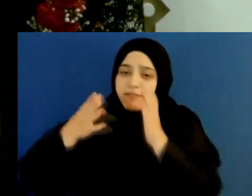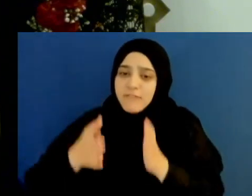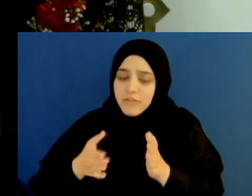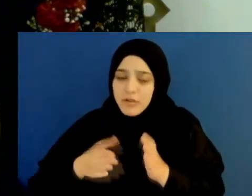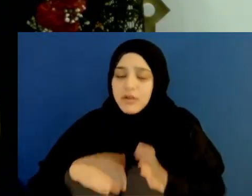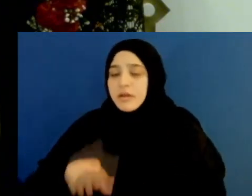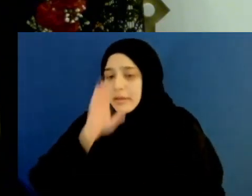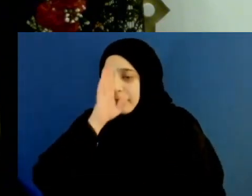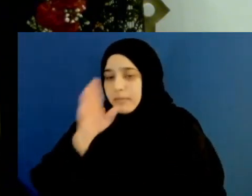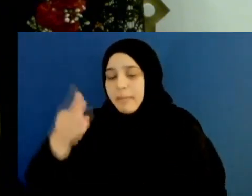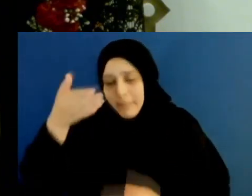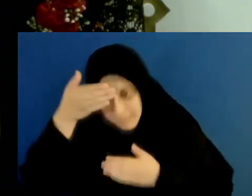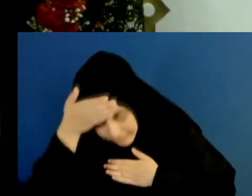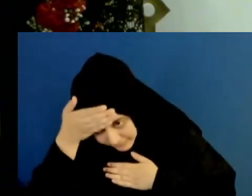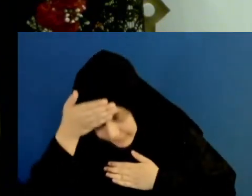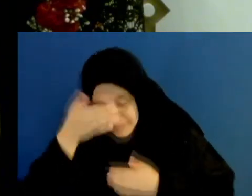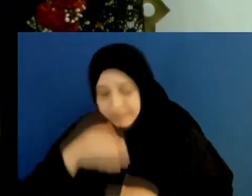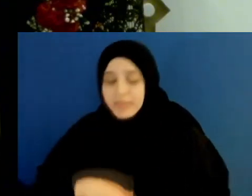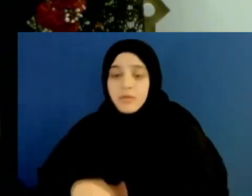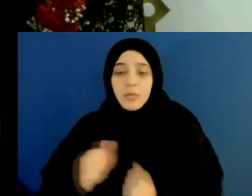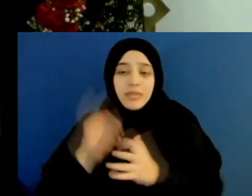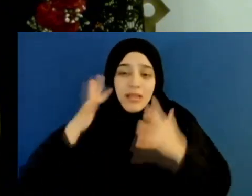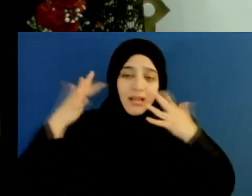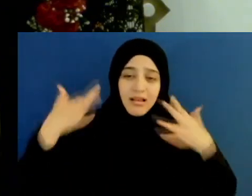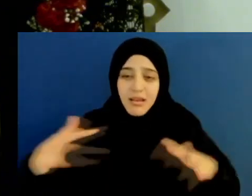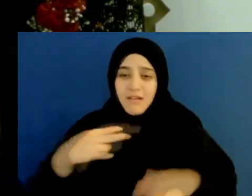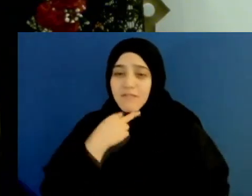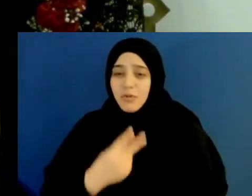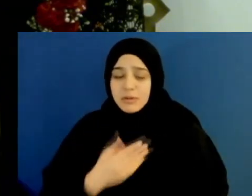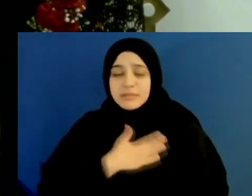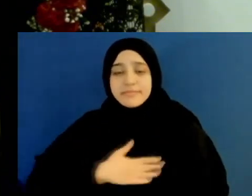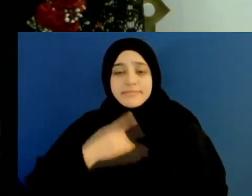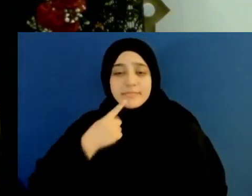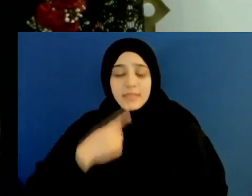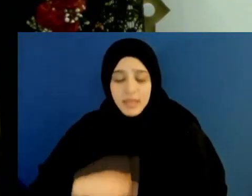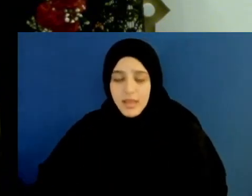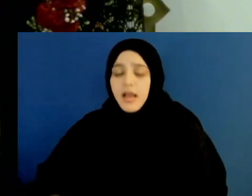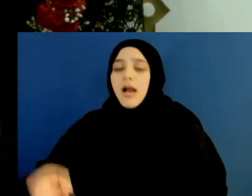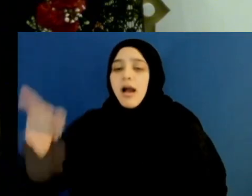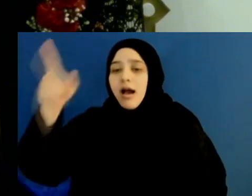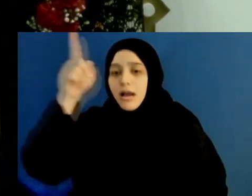with the loudest of our voices, صلوا على محمد وآل محمد.